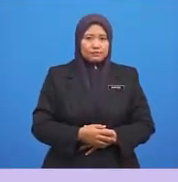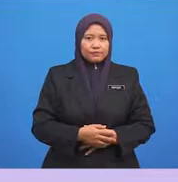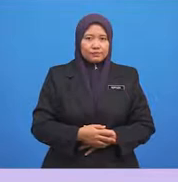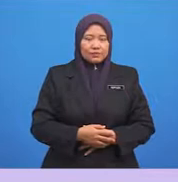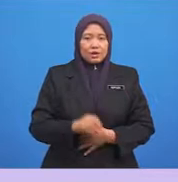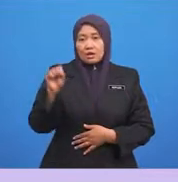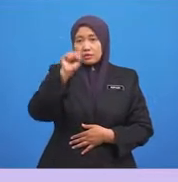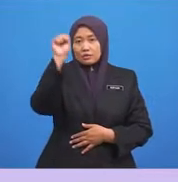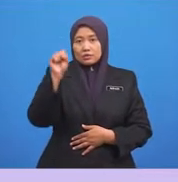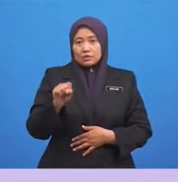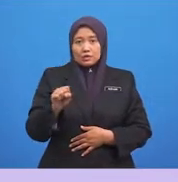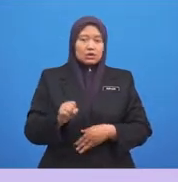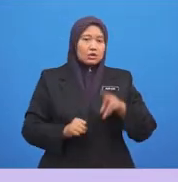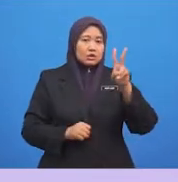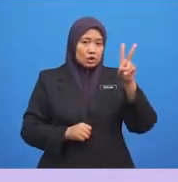Soalan kedua pula.